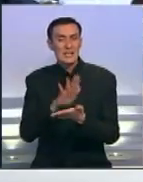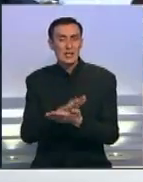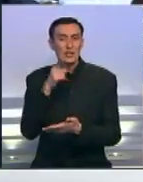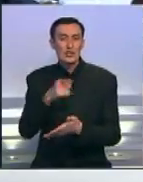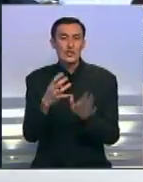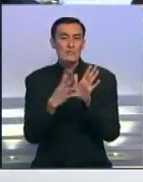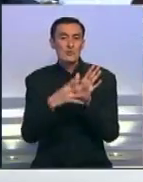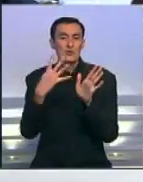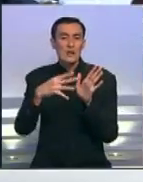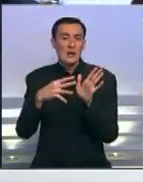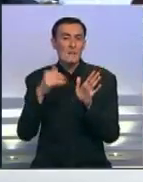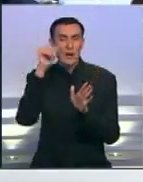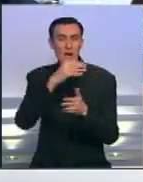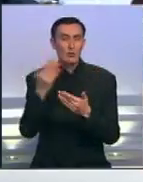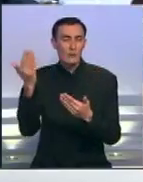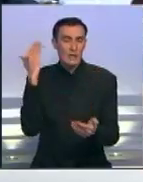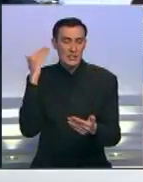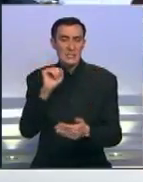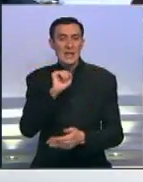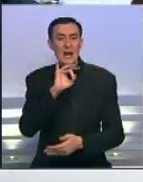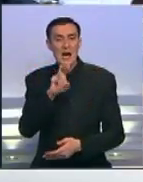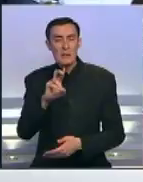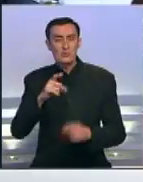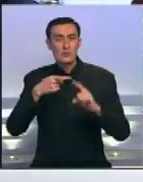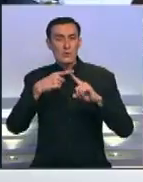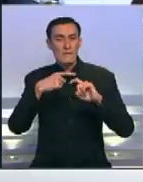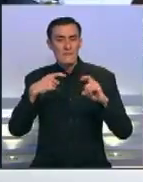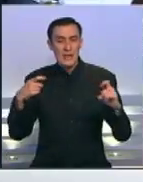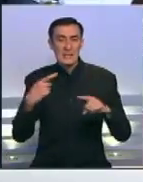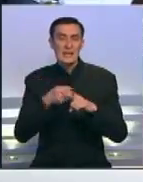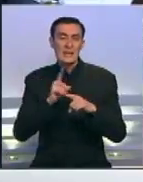годов, когда использовали и арабскую вязь, и латинский алфавит.